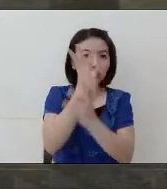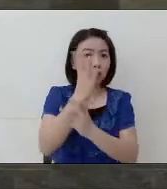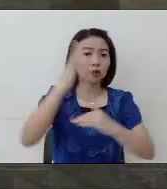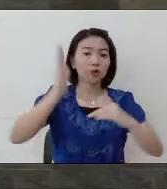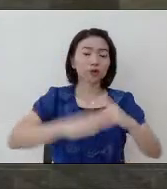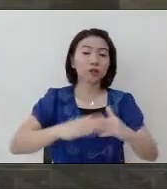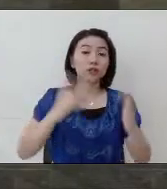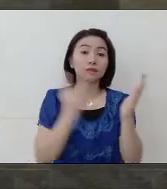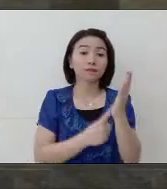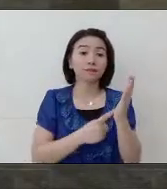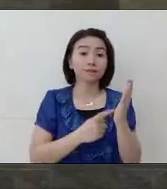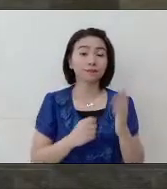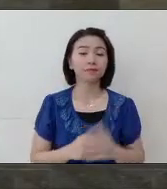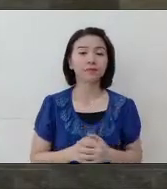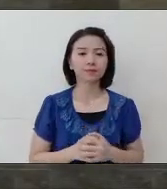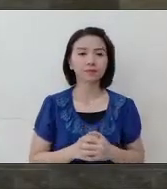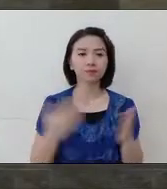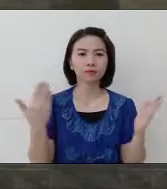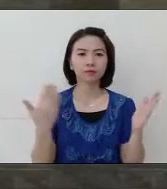huwag niyong kakalimutan.